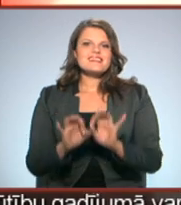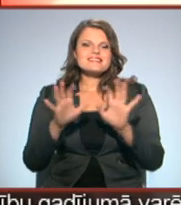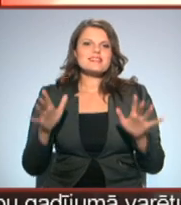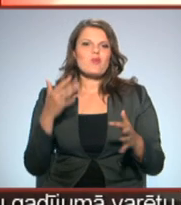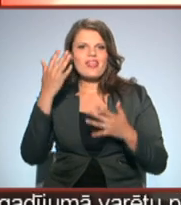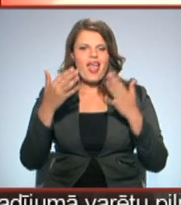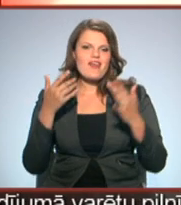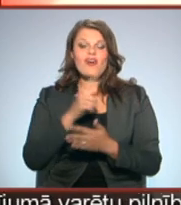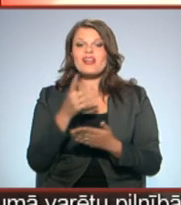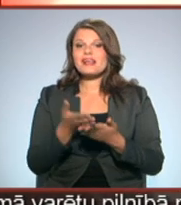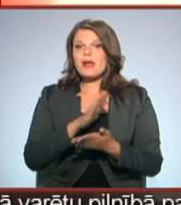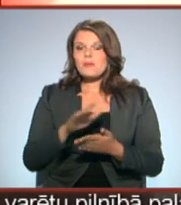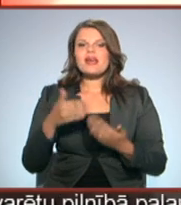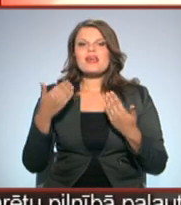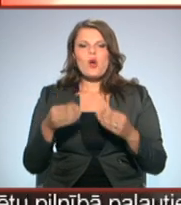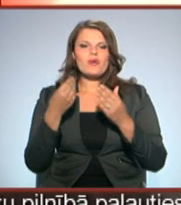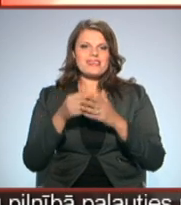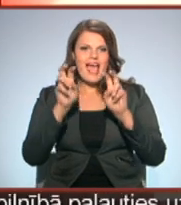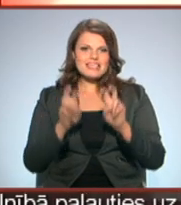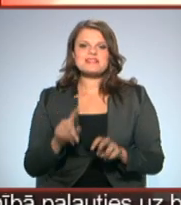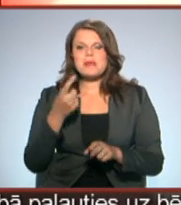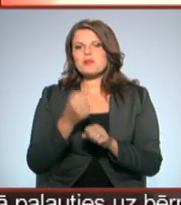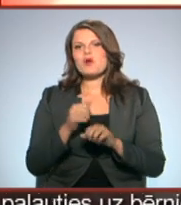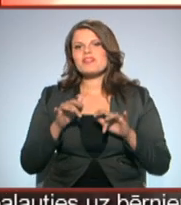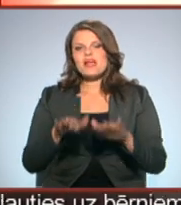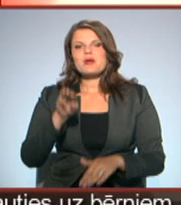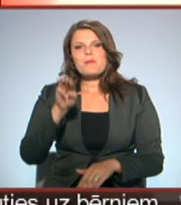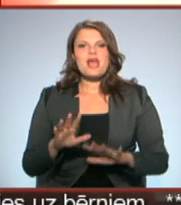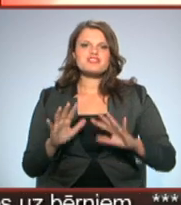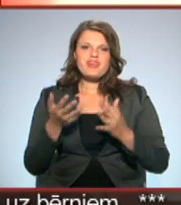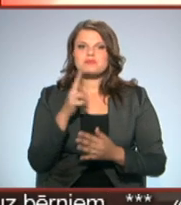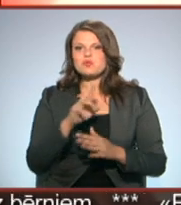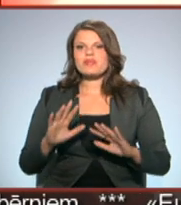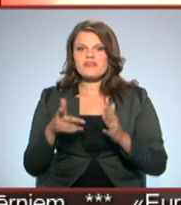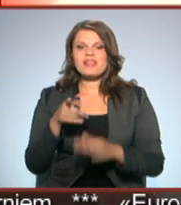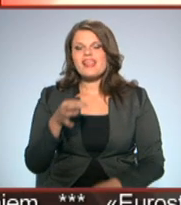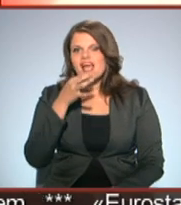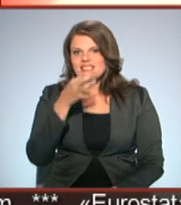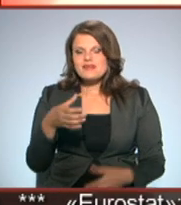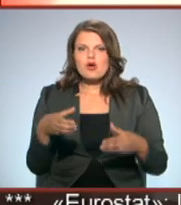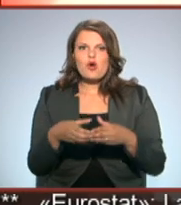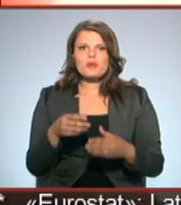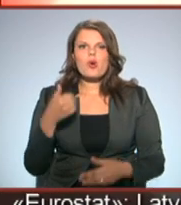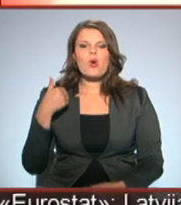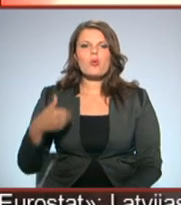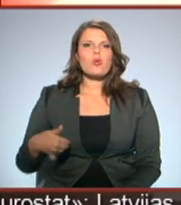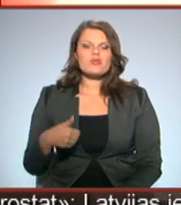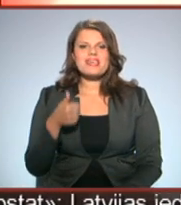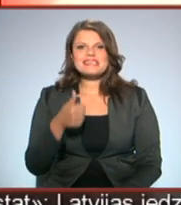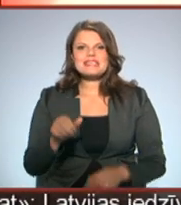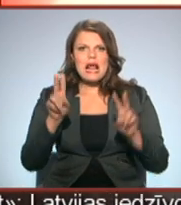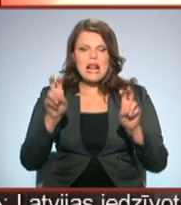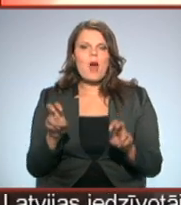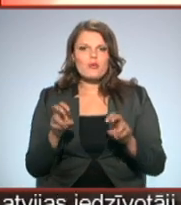Sākotnējā eiforija ir beigusies, nu jāizvērtē pirmo darbības mēnešu veiksmes un neveiksmes, tā saka kooperatīva Kuldīgas